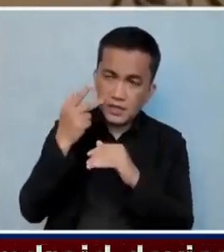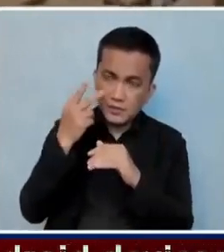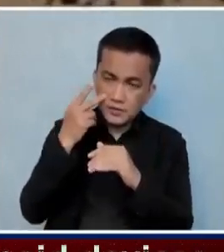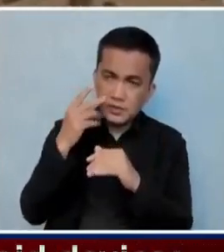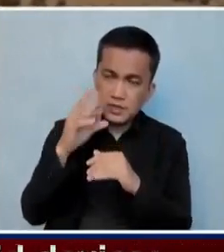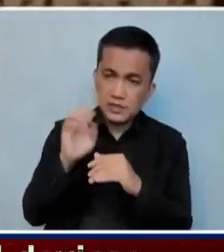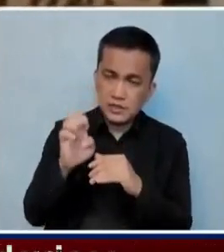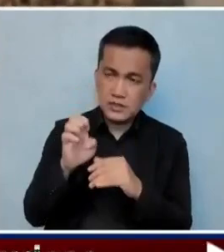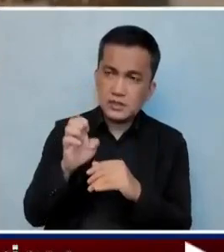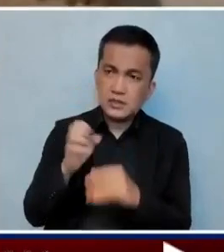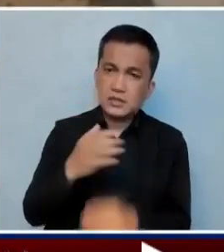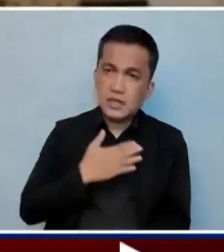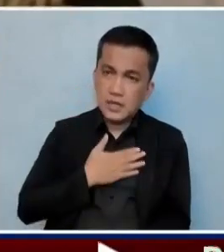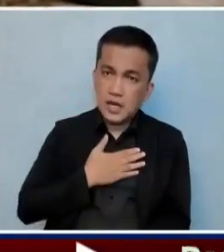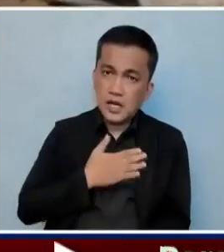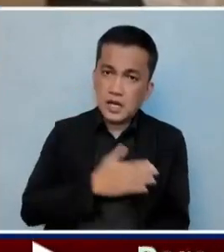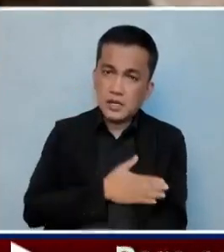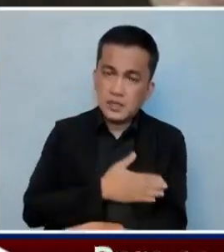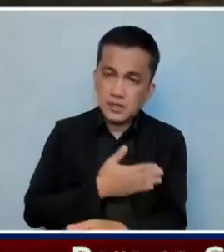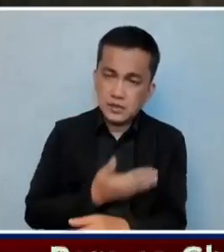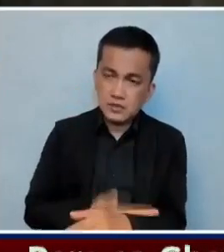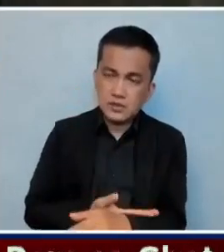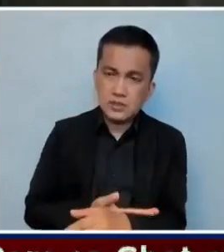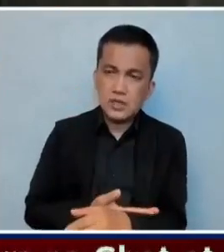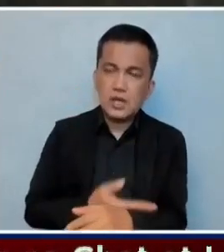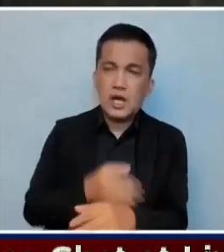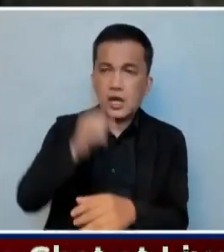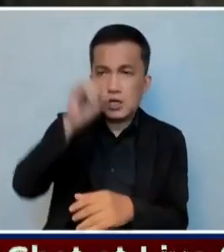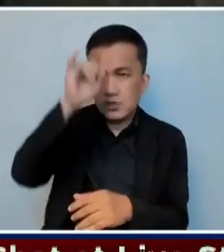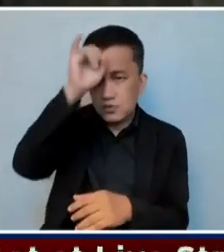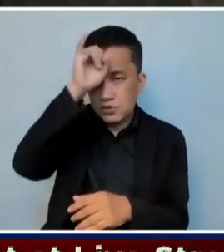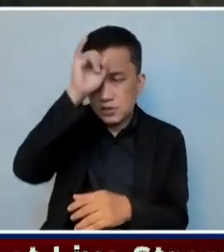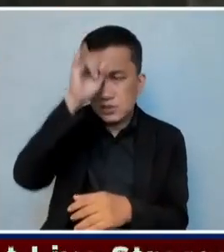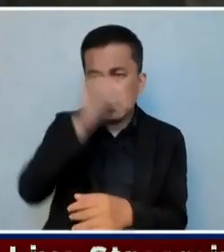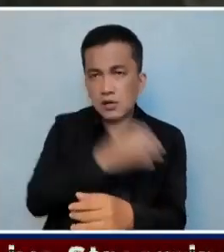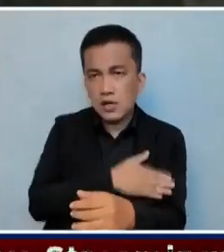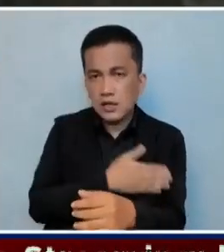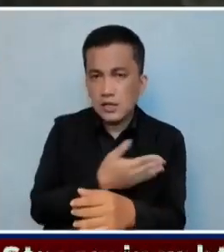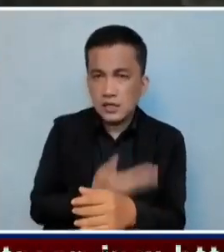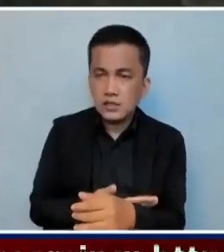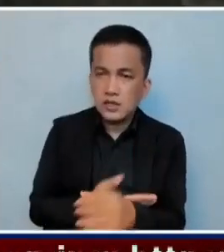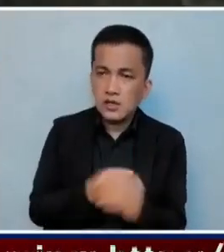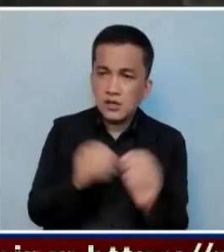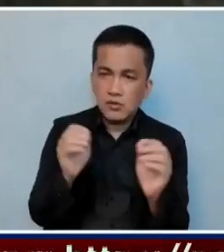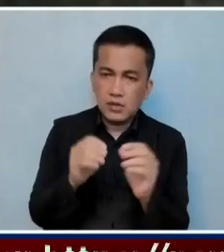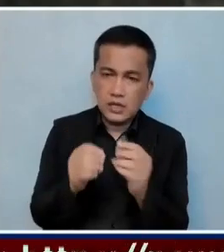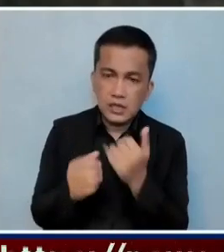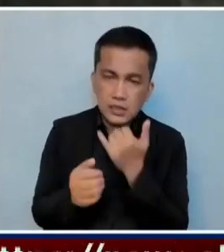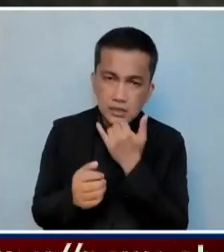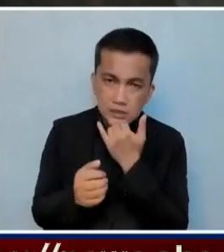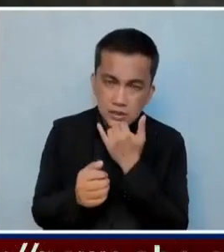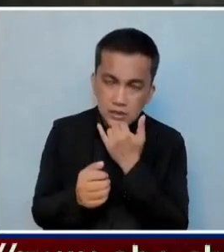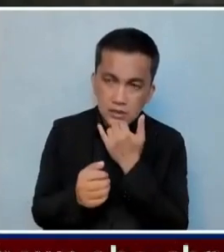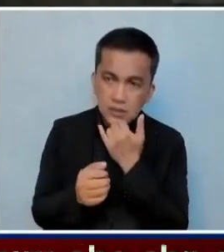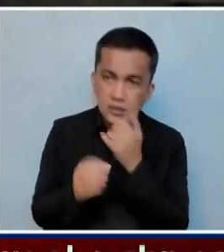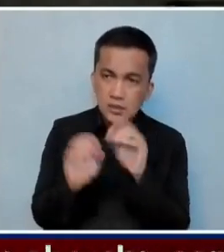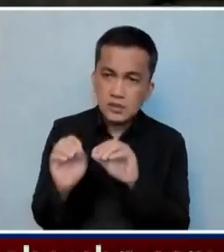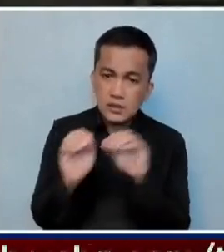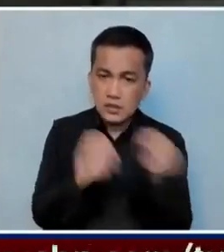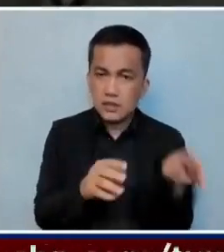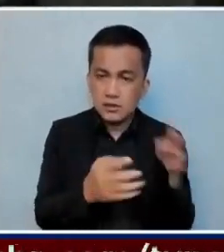ng ating anak dahil inosente po siya. Wala po siyang kasalanan. Nakakulong na po